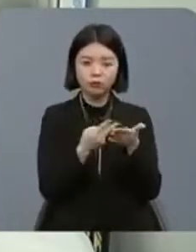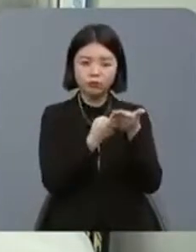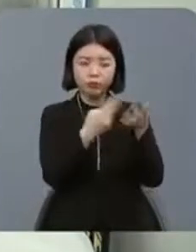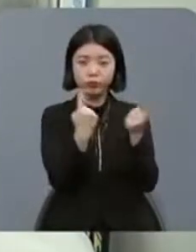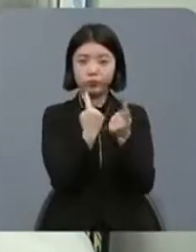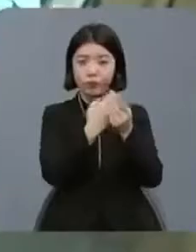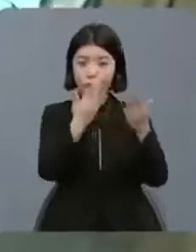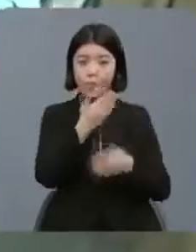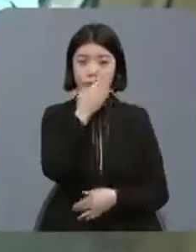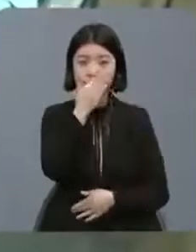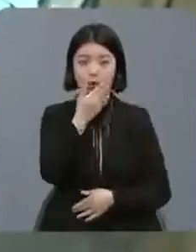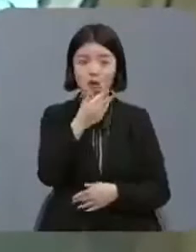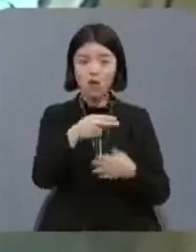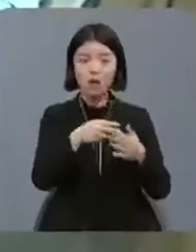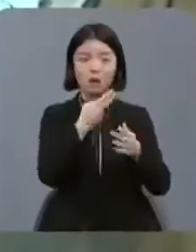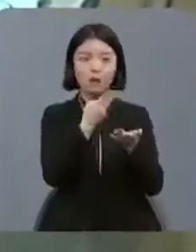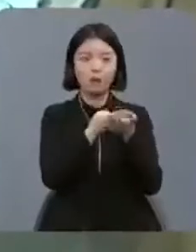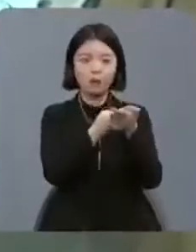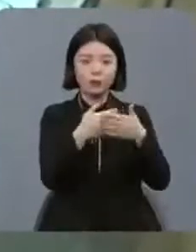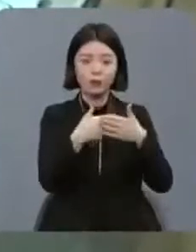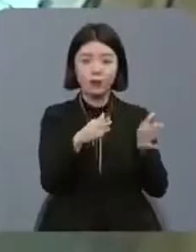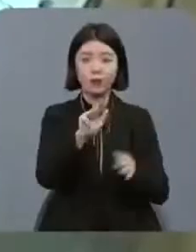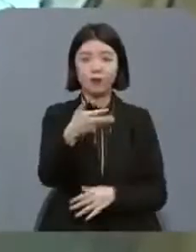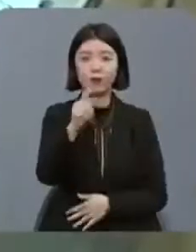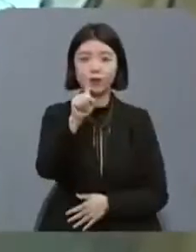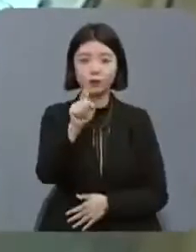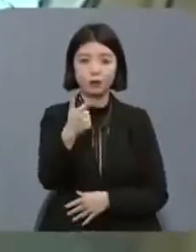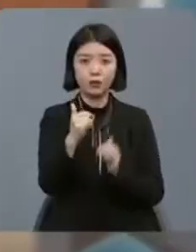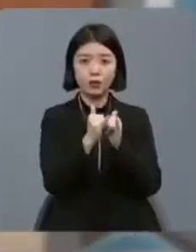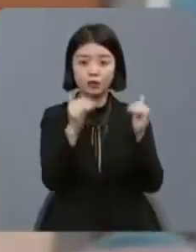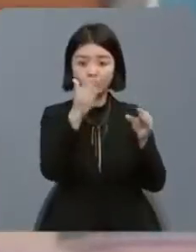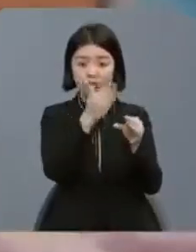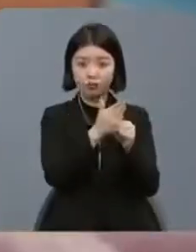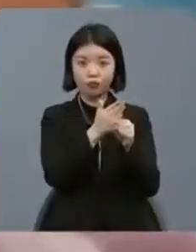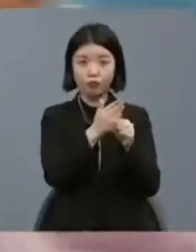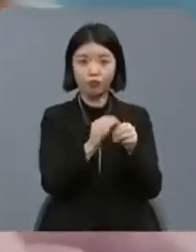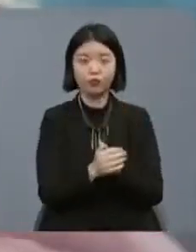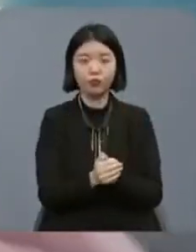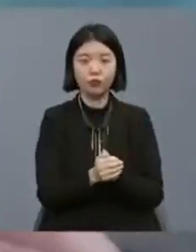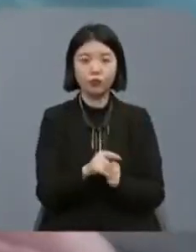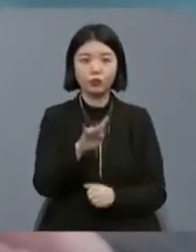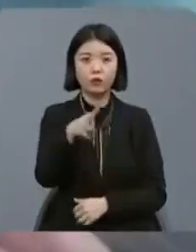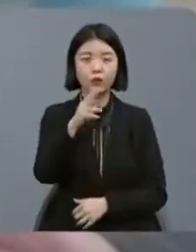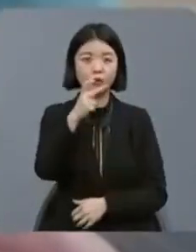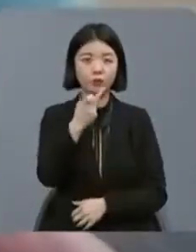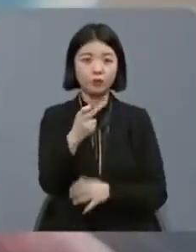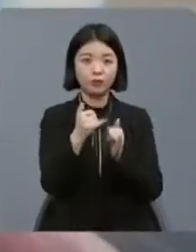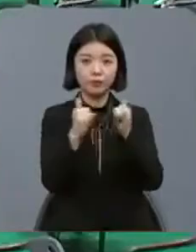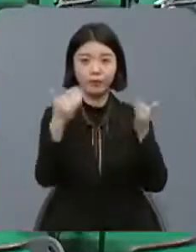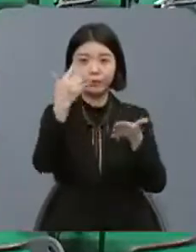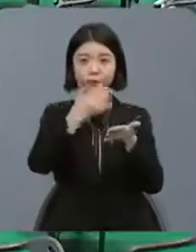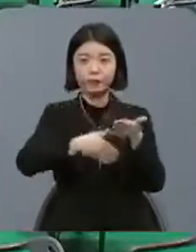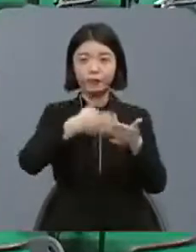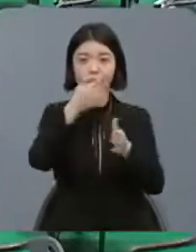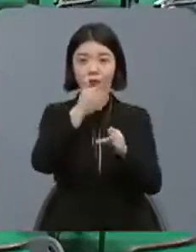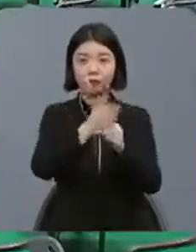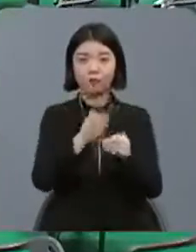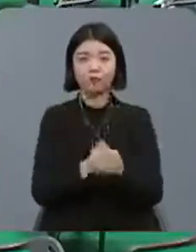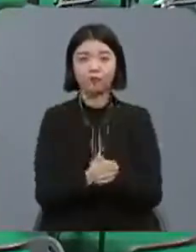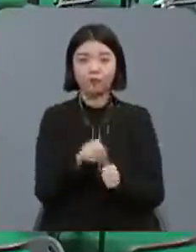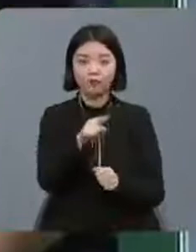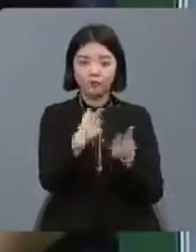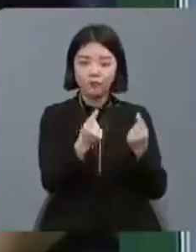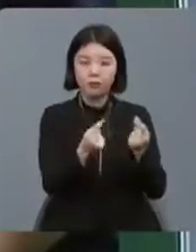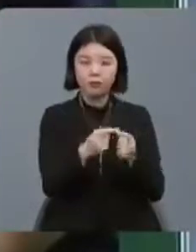치료를 받을 수 있는 병상은 816개로 이 가운데 412개 병상이 남아 있습니다.